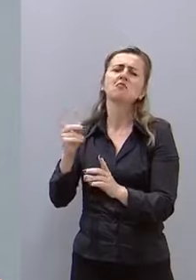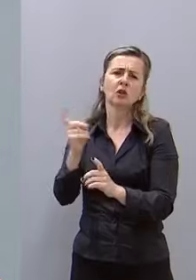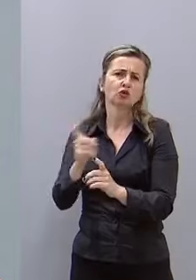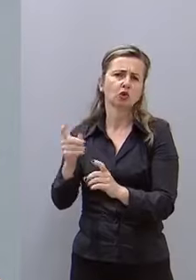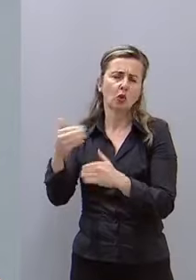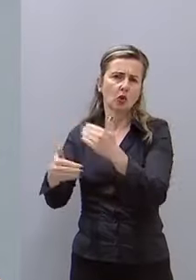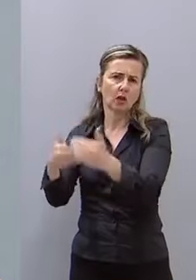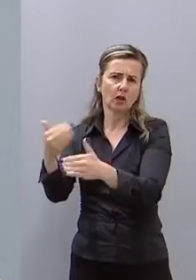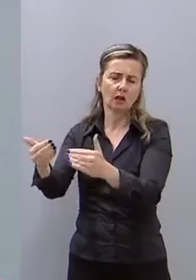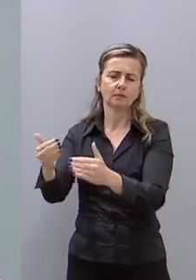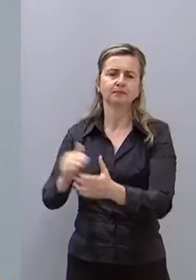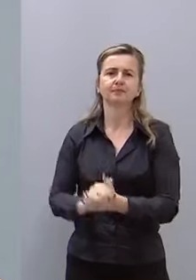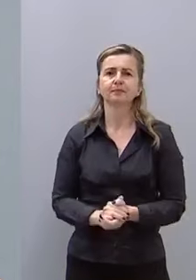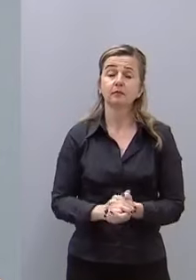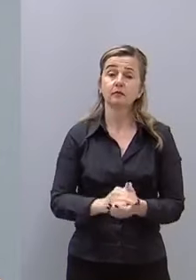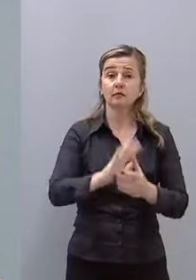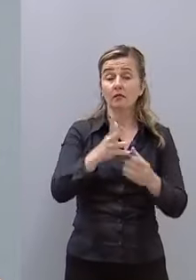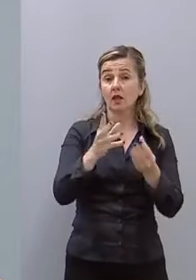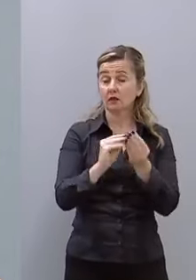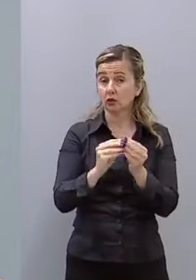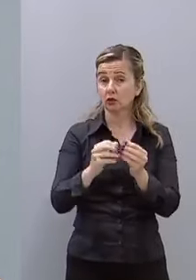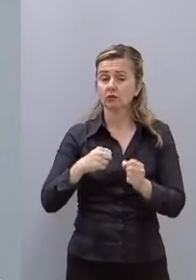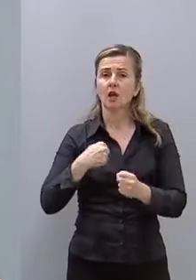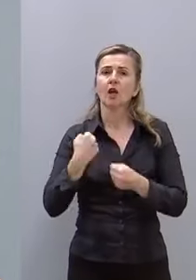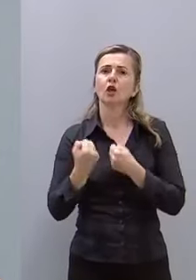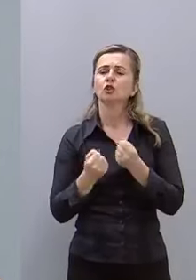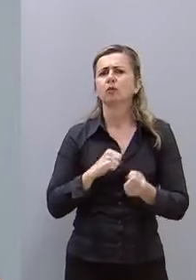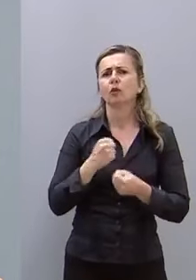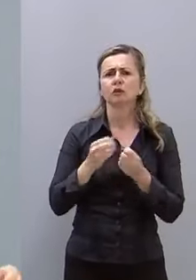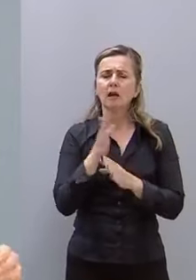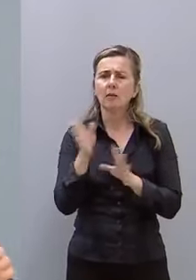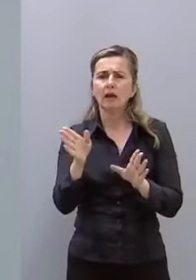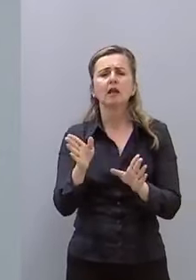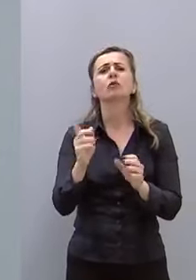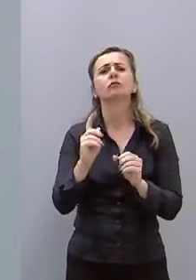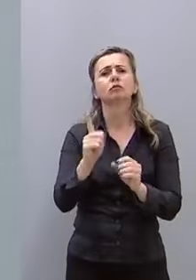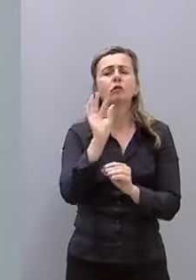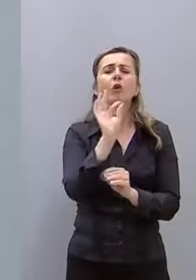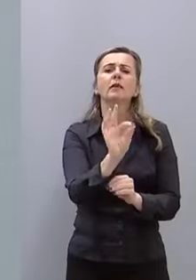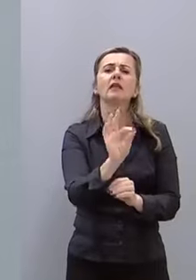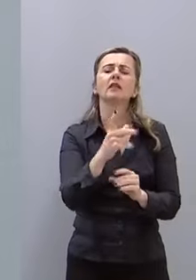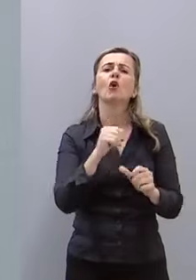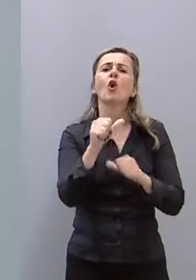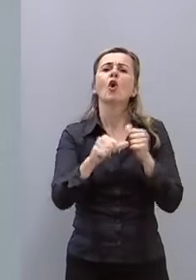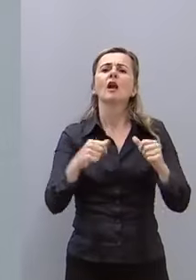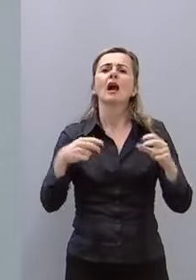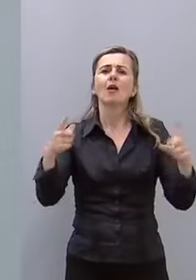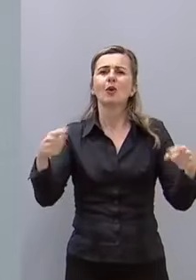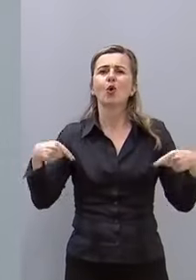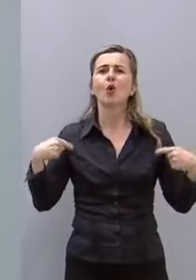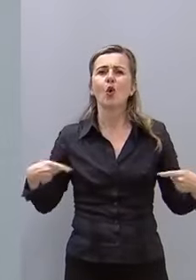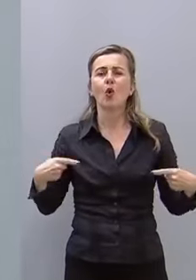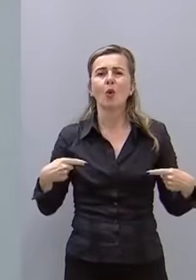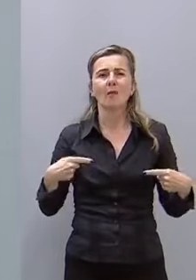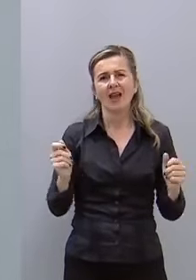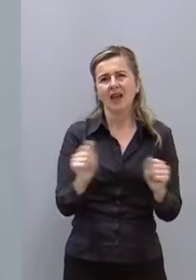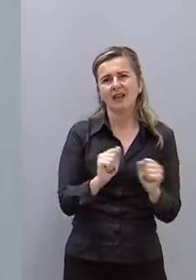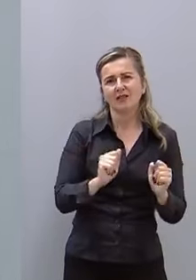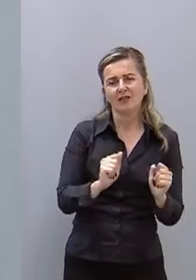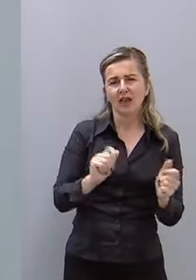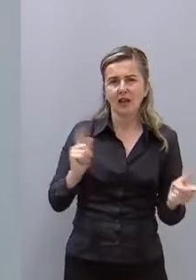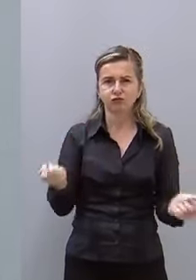altro aspetto lo spostamento è consentito finalizzato al cambio delle gomme invernali con quelle estive sui mezzi è